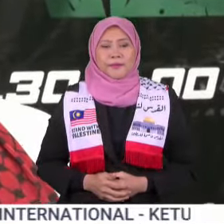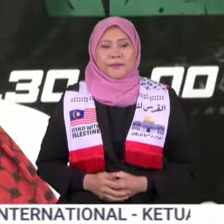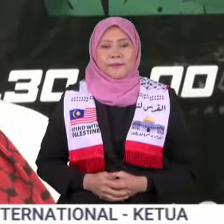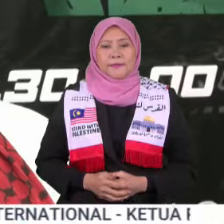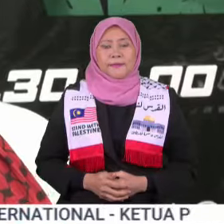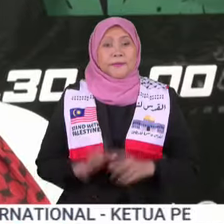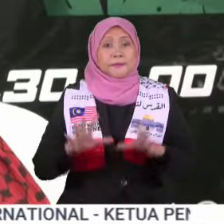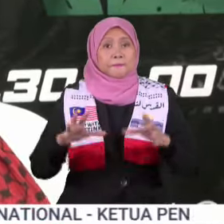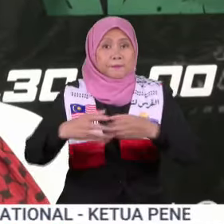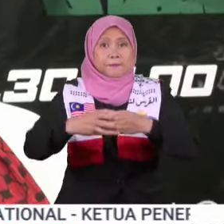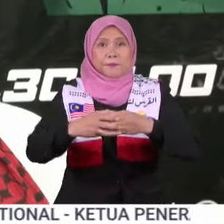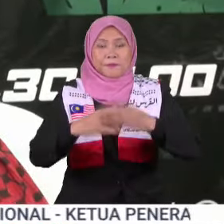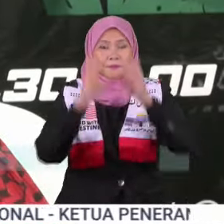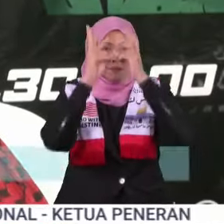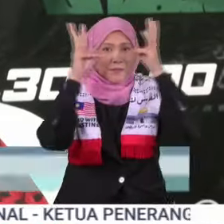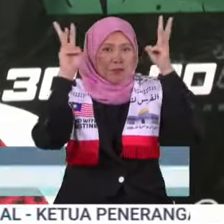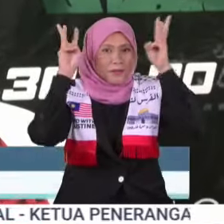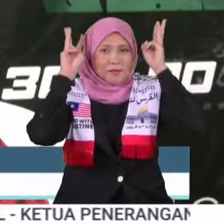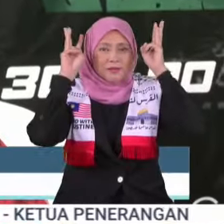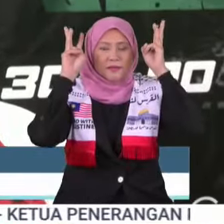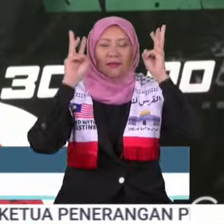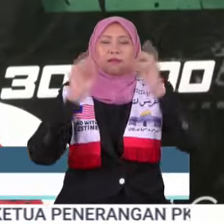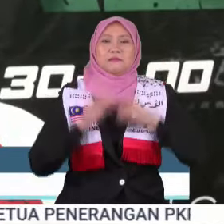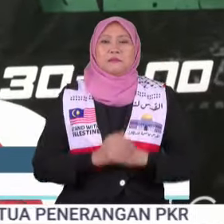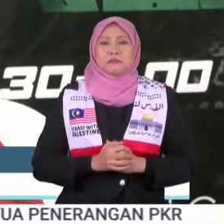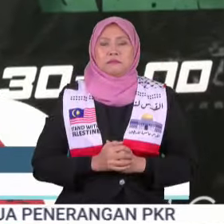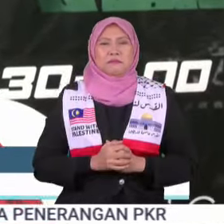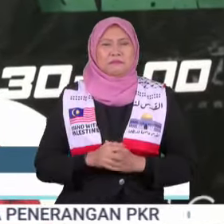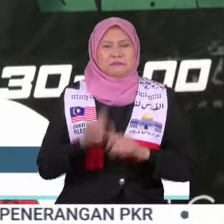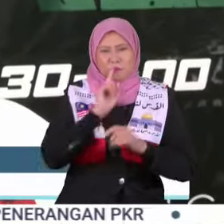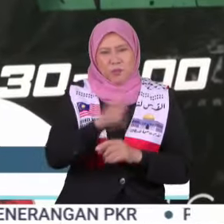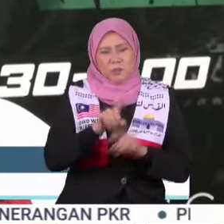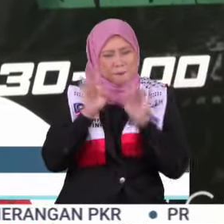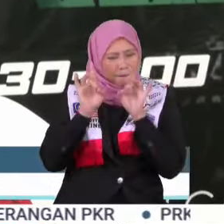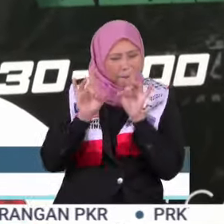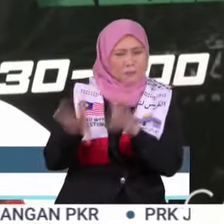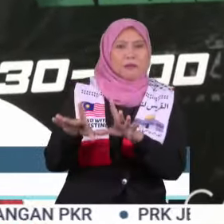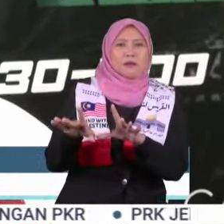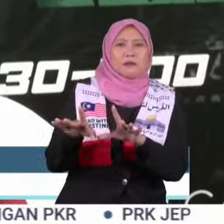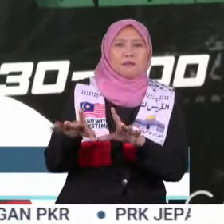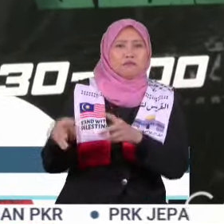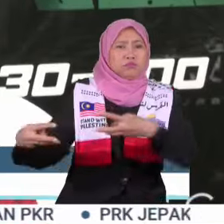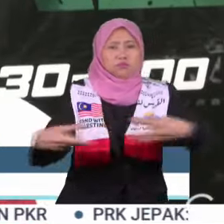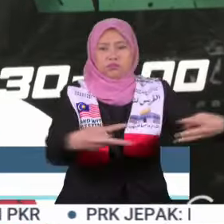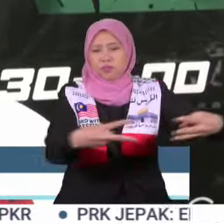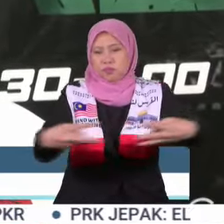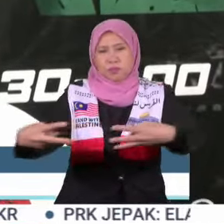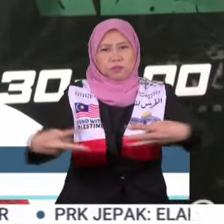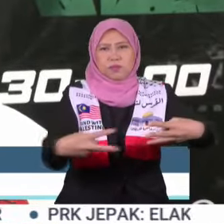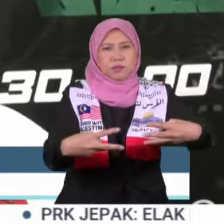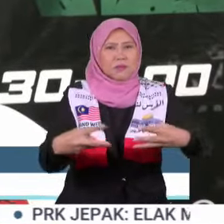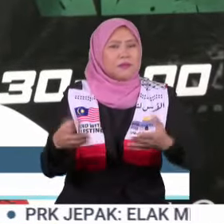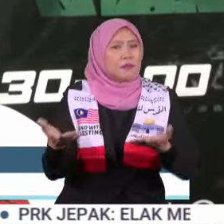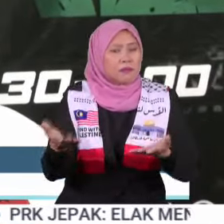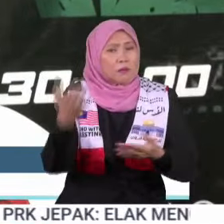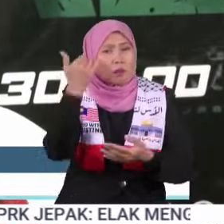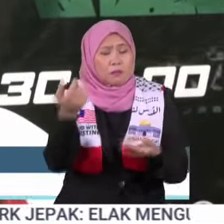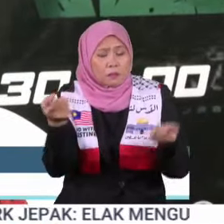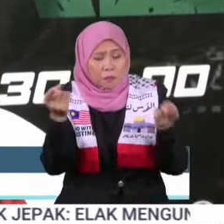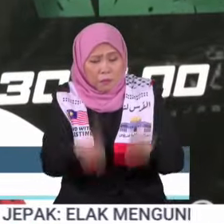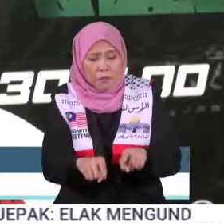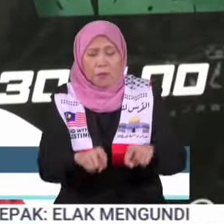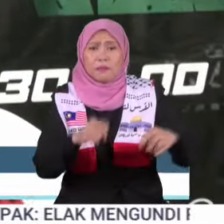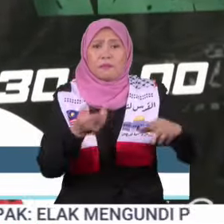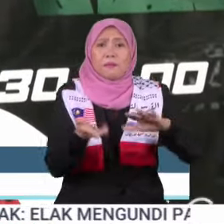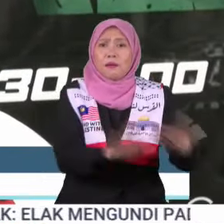Masyarakat orang asli memang tidak amat-amat membenci kepada peperangan kerana mengakibatkan